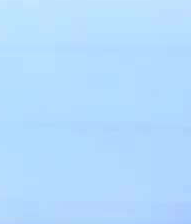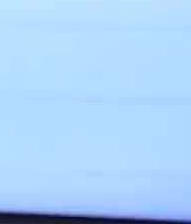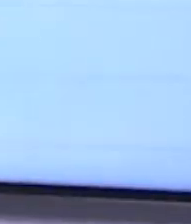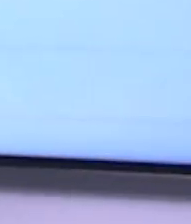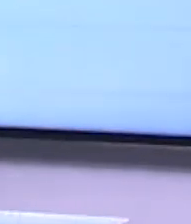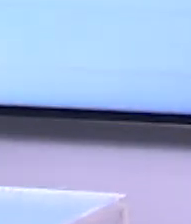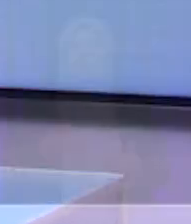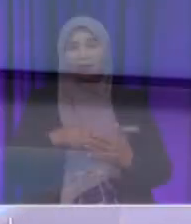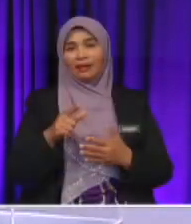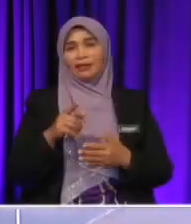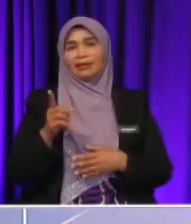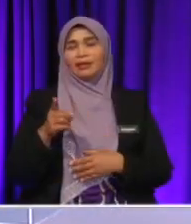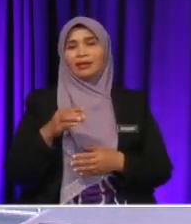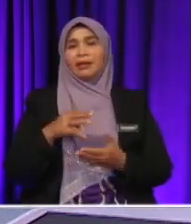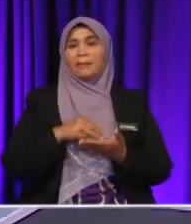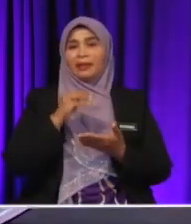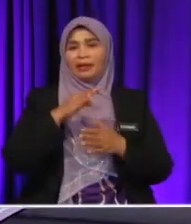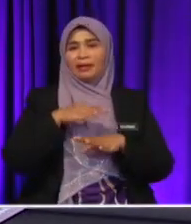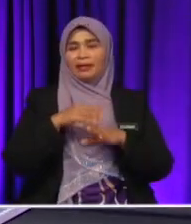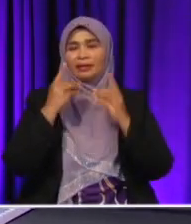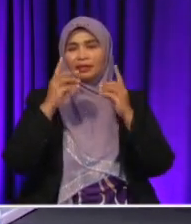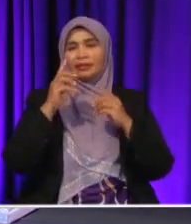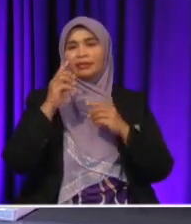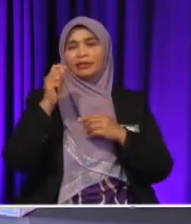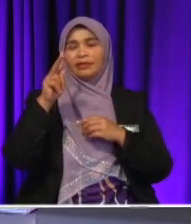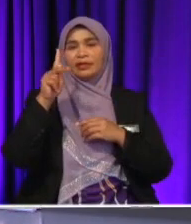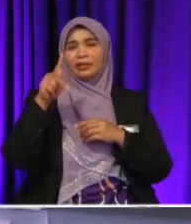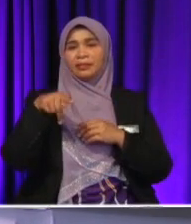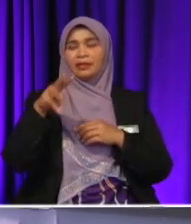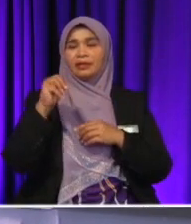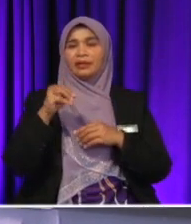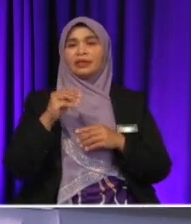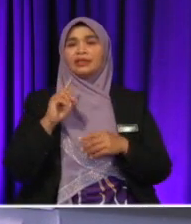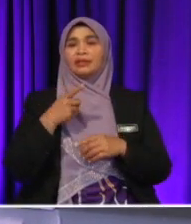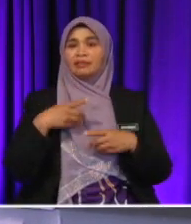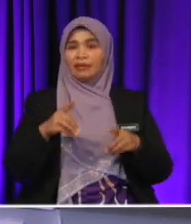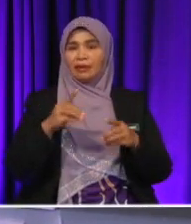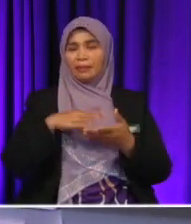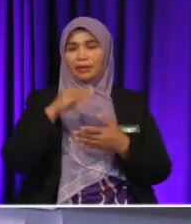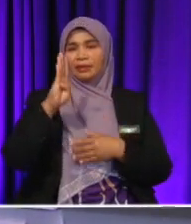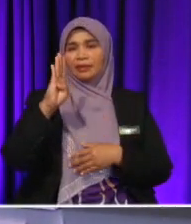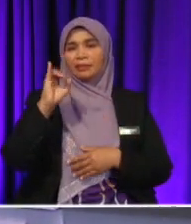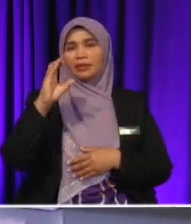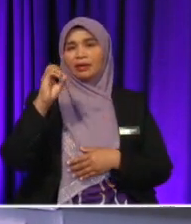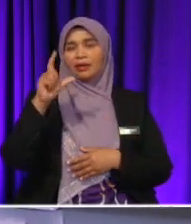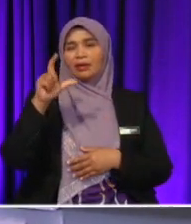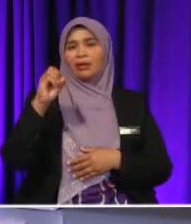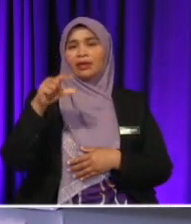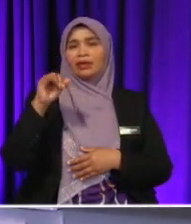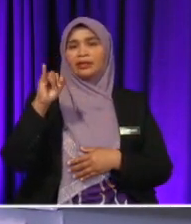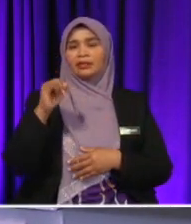inilah Dia selalu Menengah Atas di Net TV KPM Sekarang kita sedang belajar tentang mata pelajaran biologi bersama dengan siapa